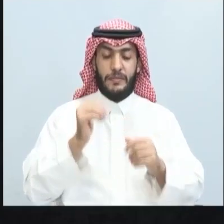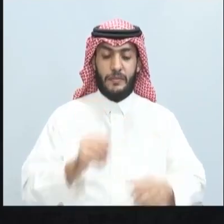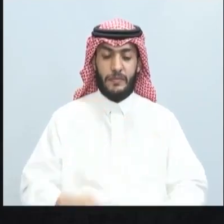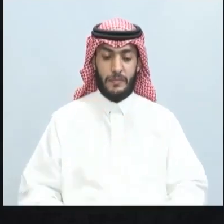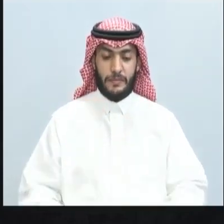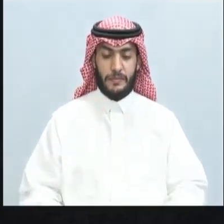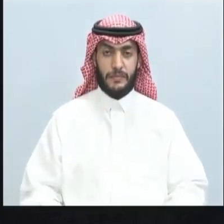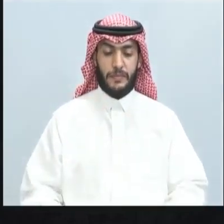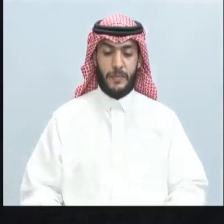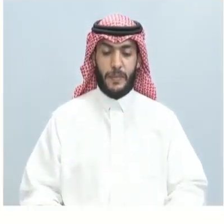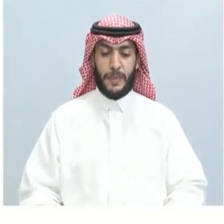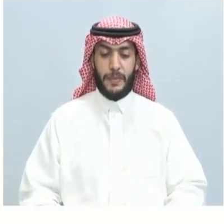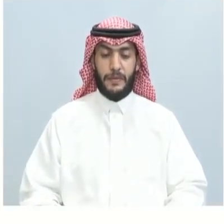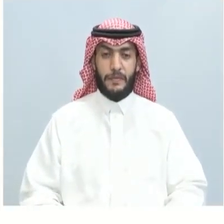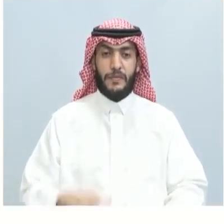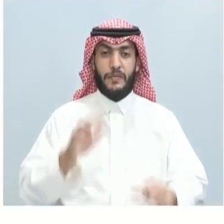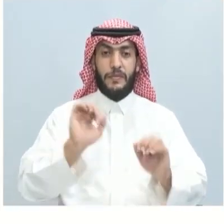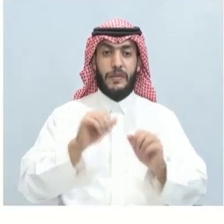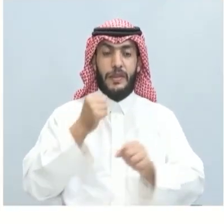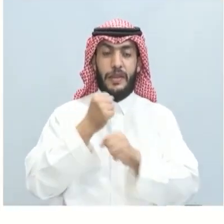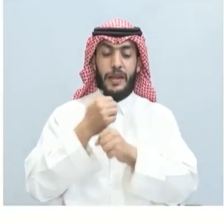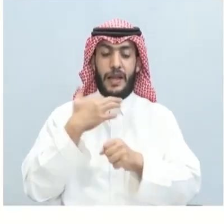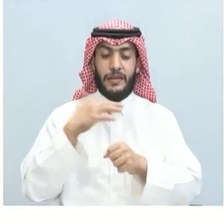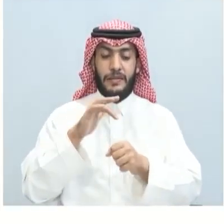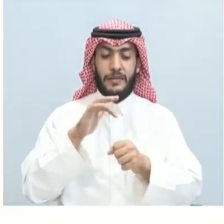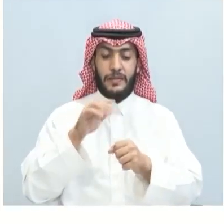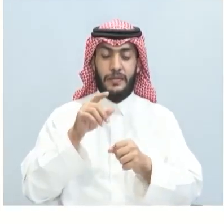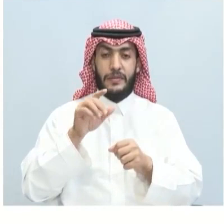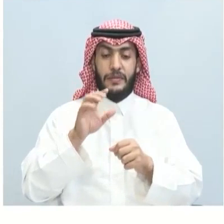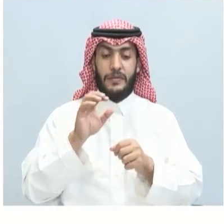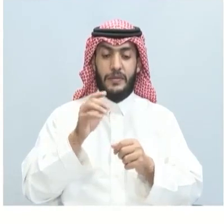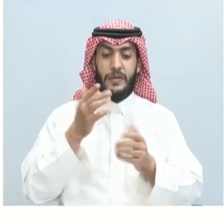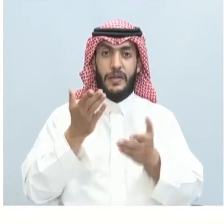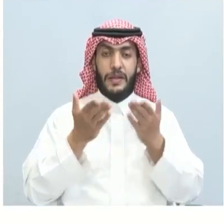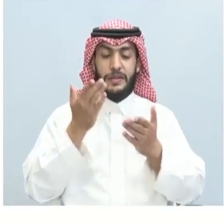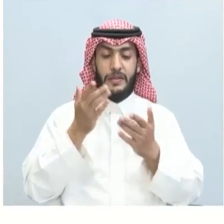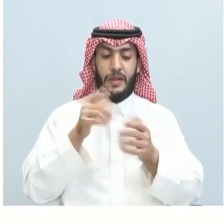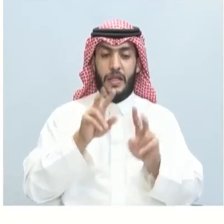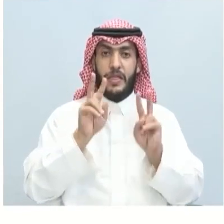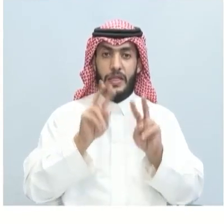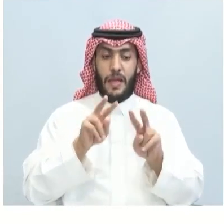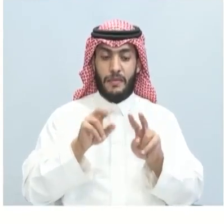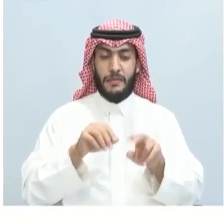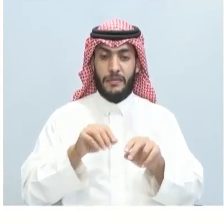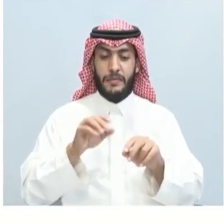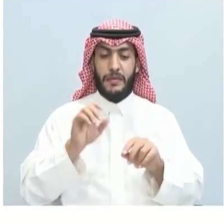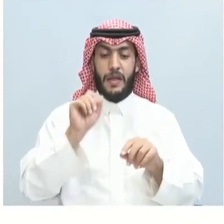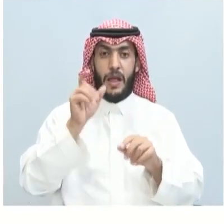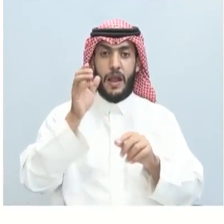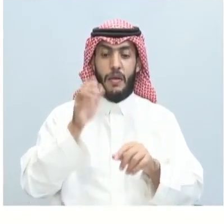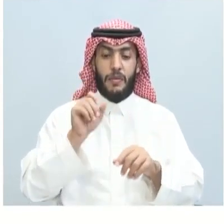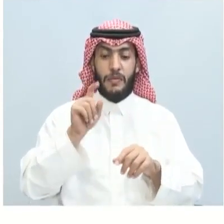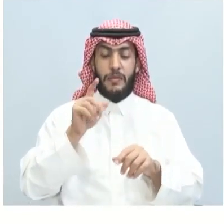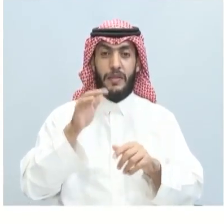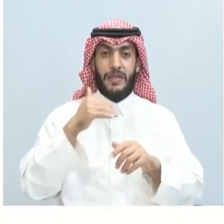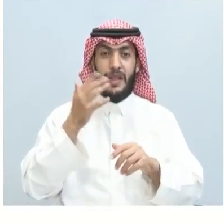الصفر لاحظ معي العامل المؤثر وهنا حاله الاتزان وهنا ثابت الاتزان العمود الاول